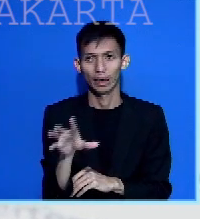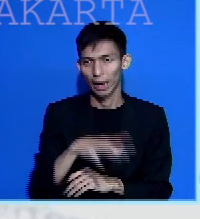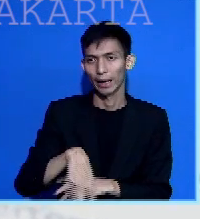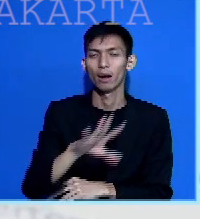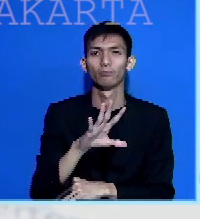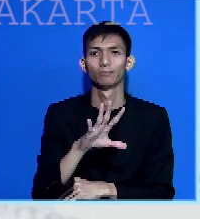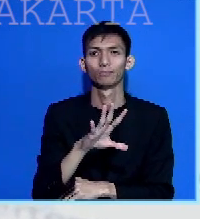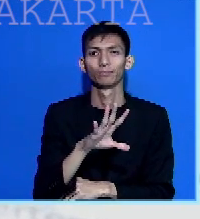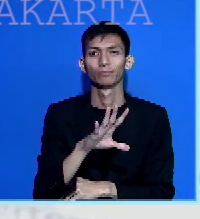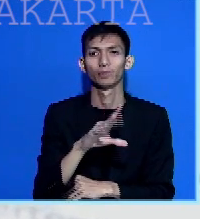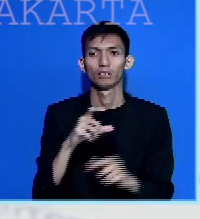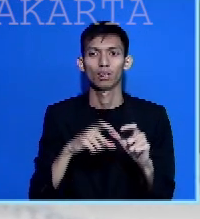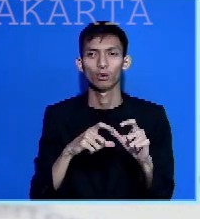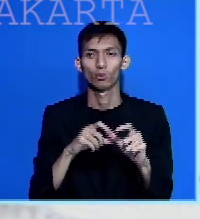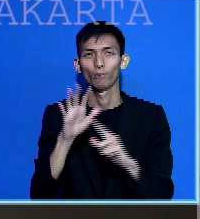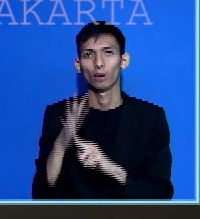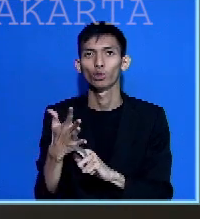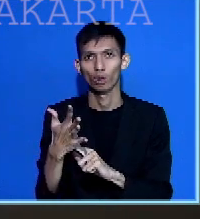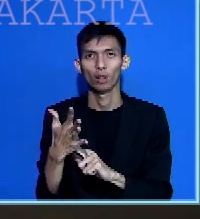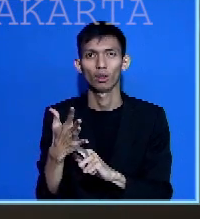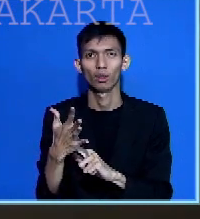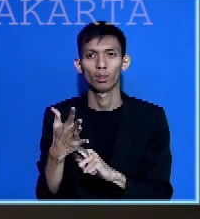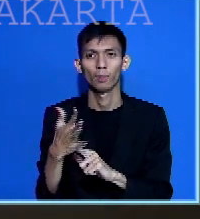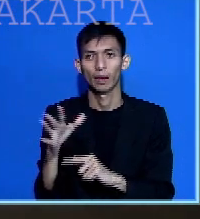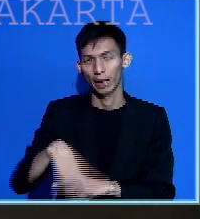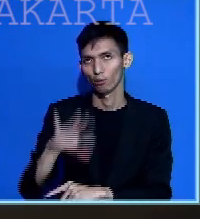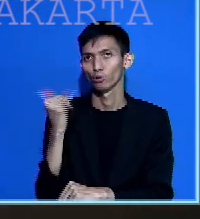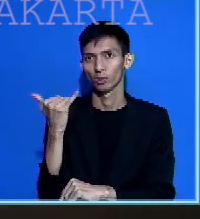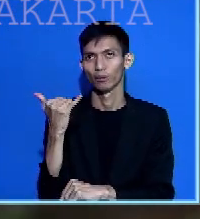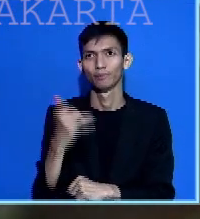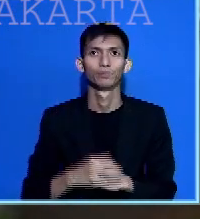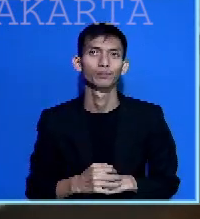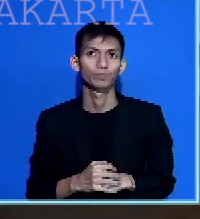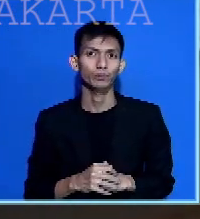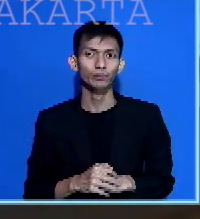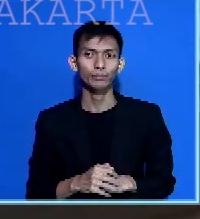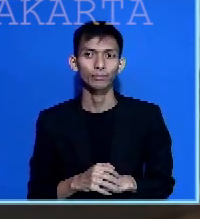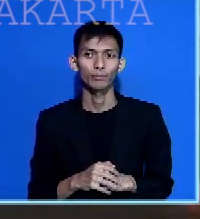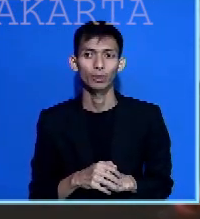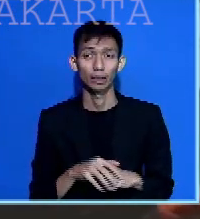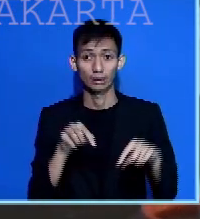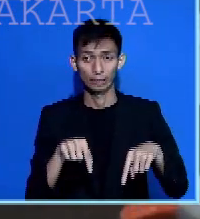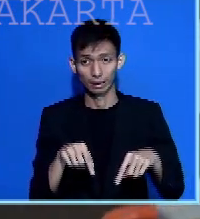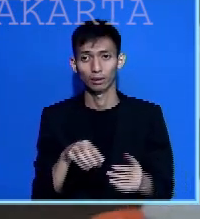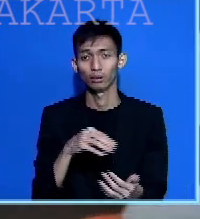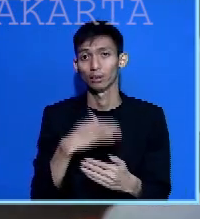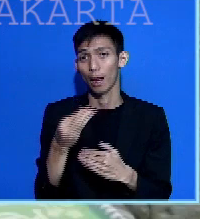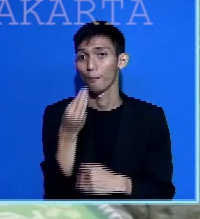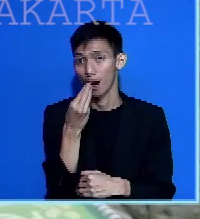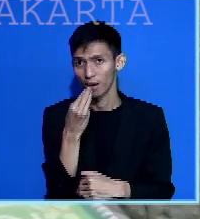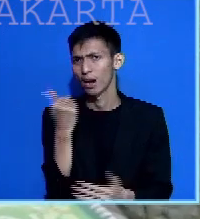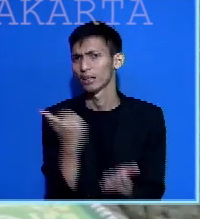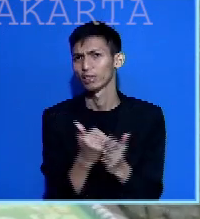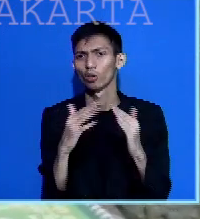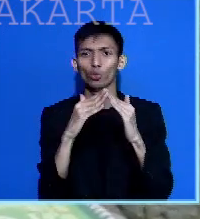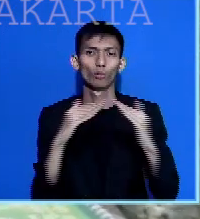Kecamatan Sewon Bantul, Daerah Istimewa Yogyakarta. Warung ini menawarkan ragam makanan yang cocok dimakan bersama